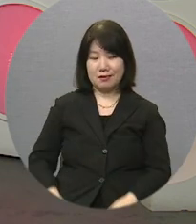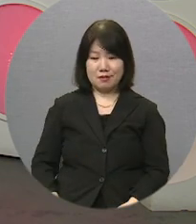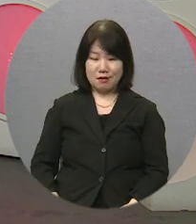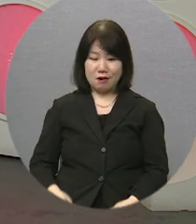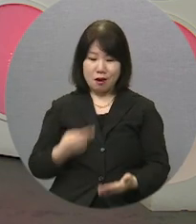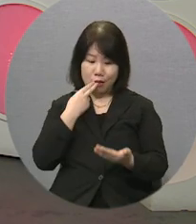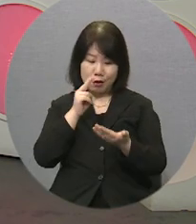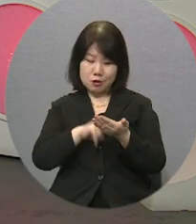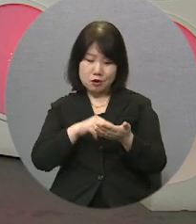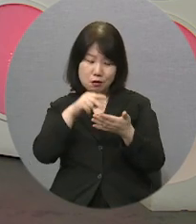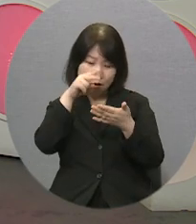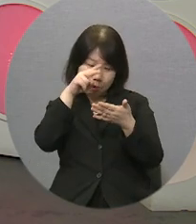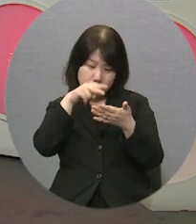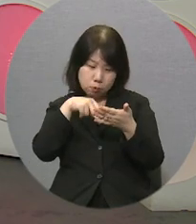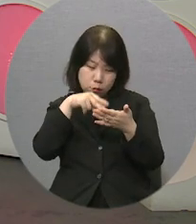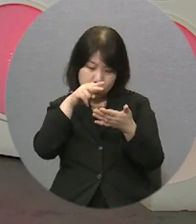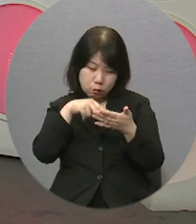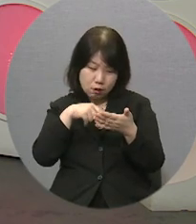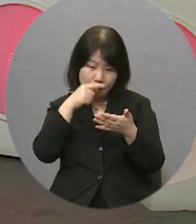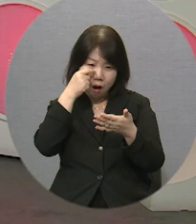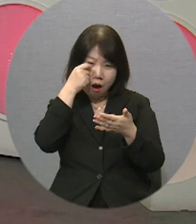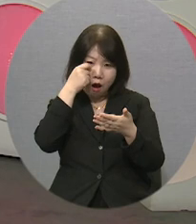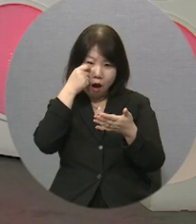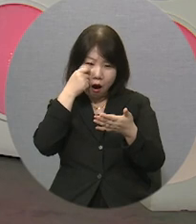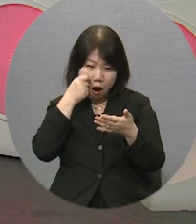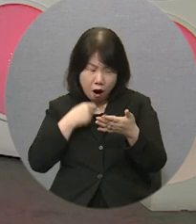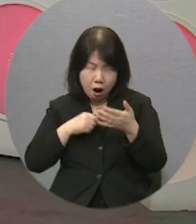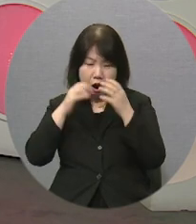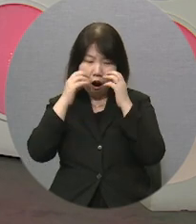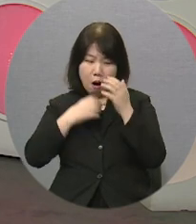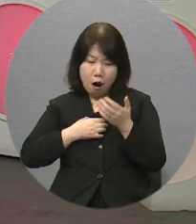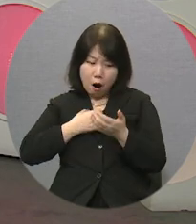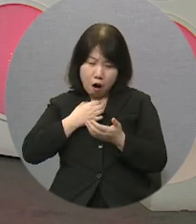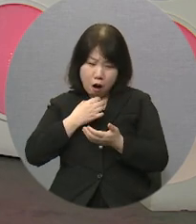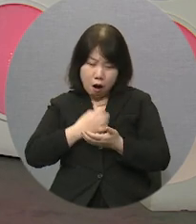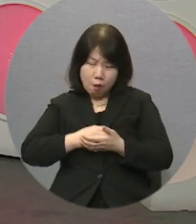편지를 읽는 순간 왈칵 눈물이 쏟아졌네요.